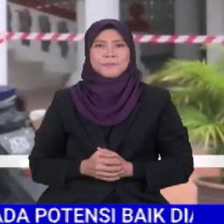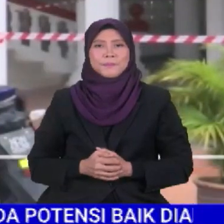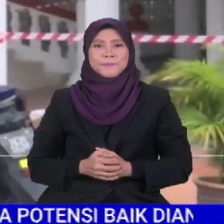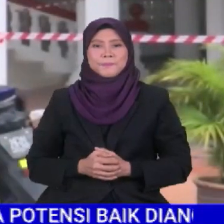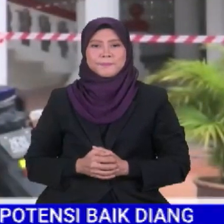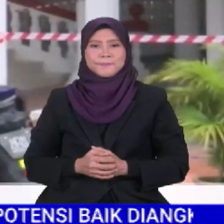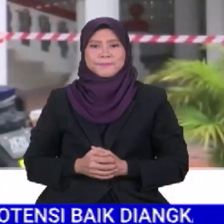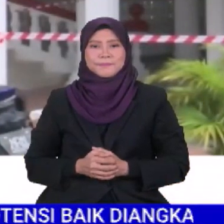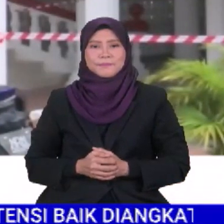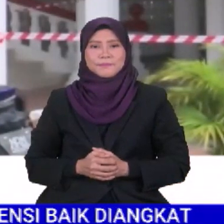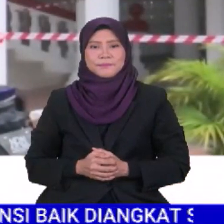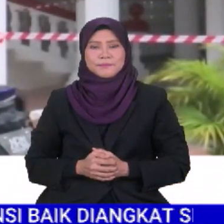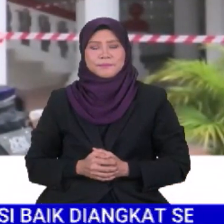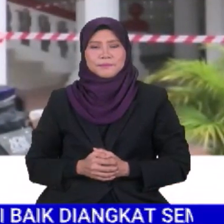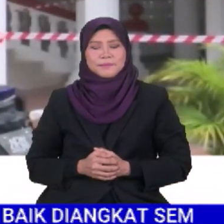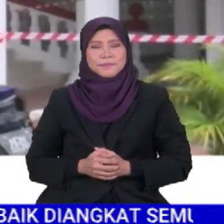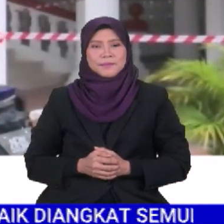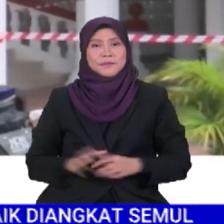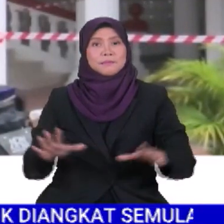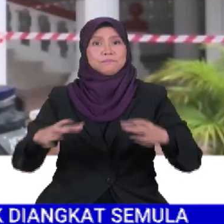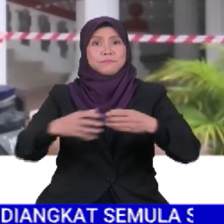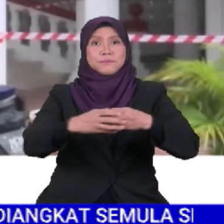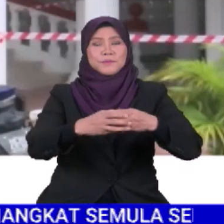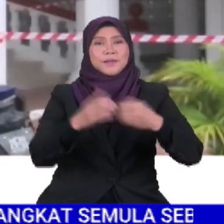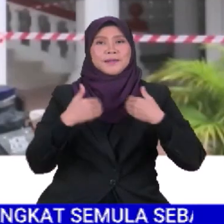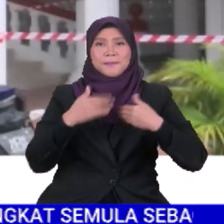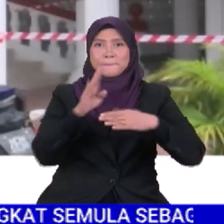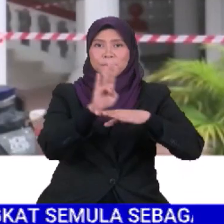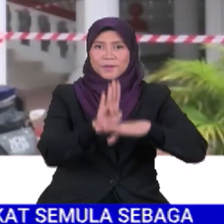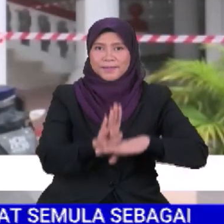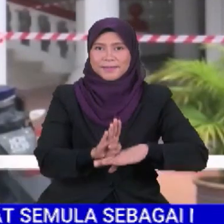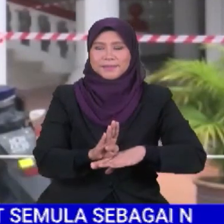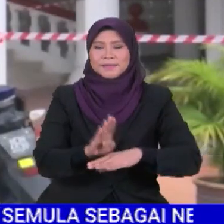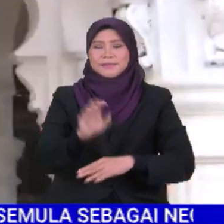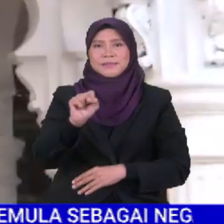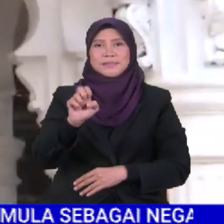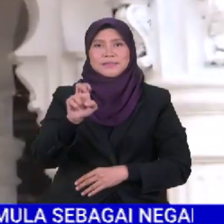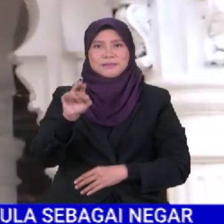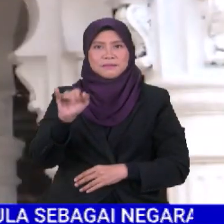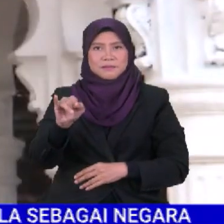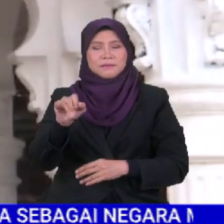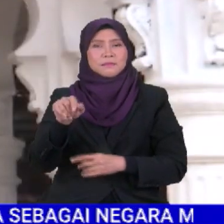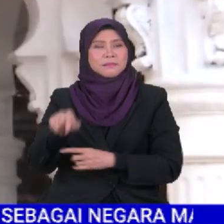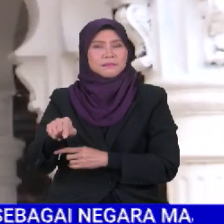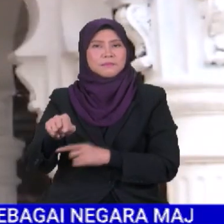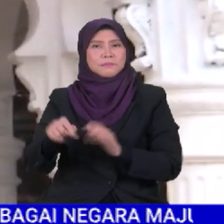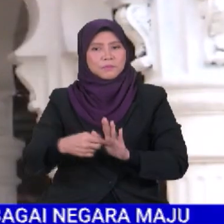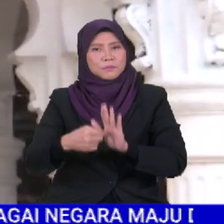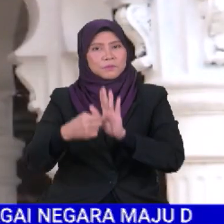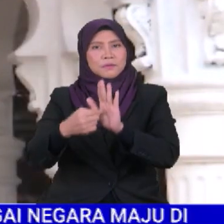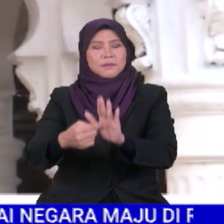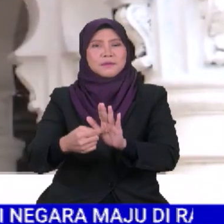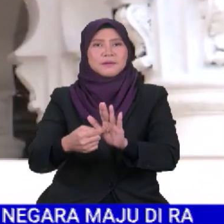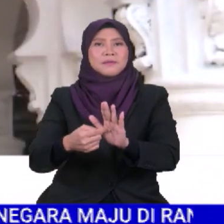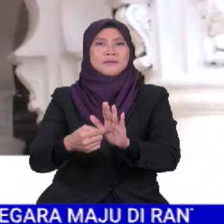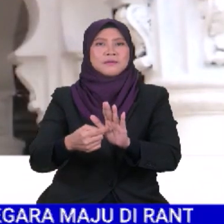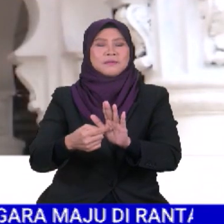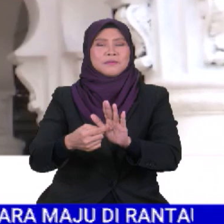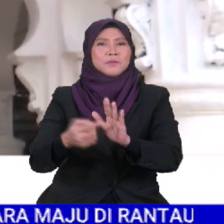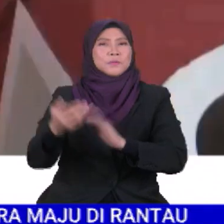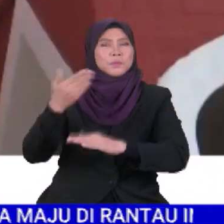jadi pejuang-pejuang ni dia ada budaya dia dan seni dia, kan? Okay, jadi kat situlah kita nak menyusuri ke